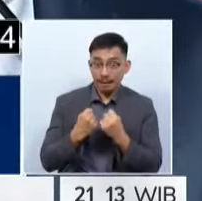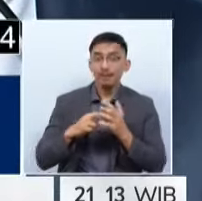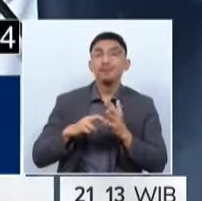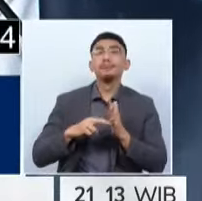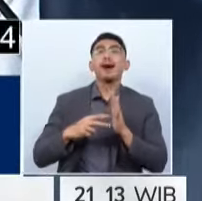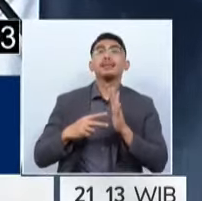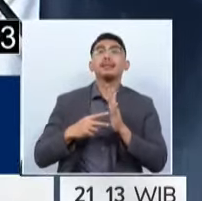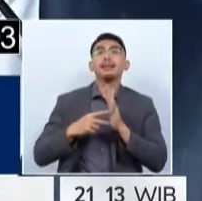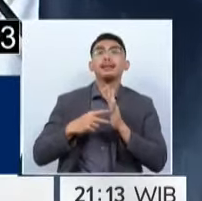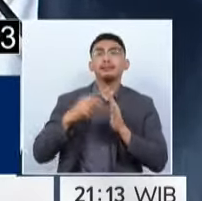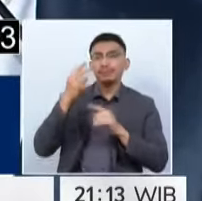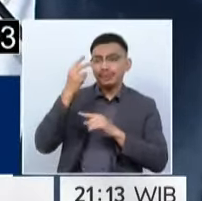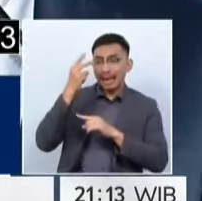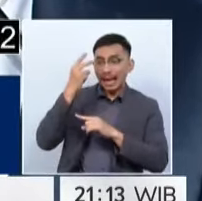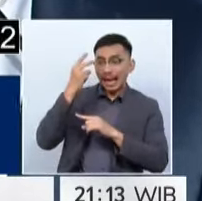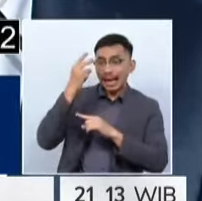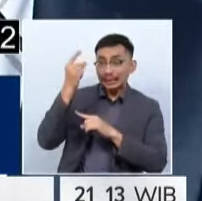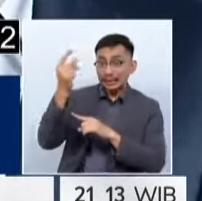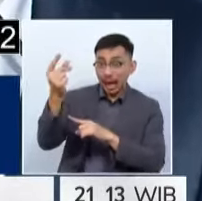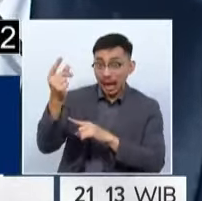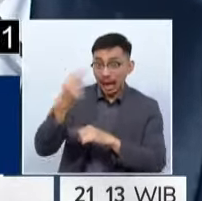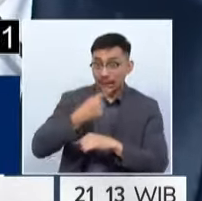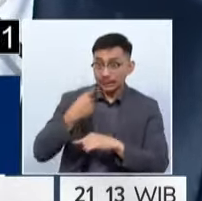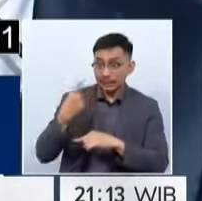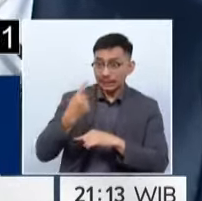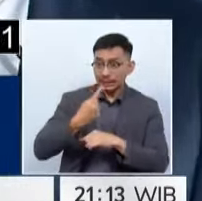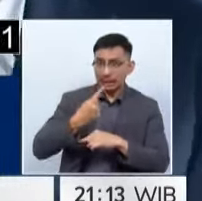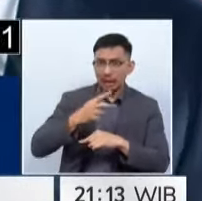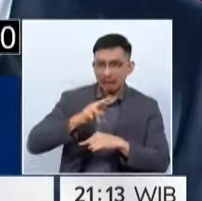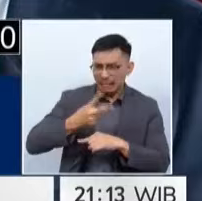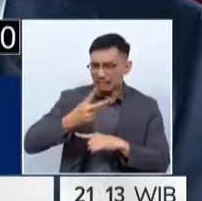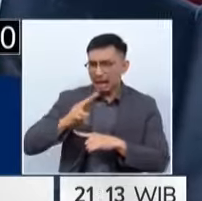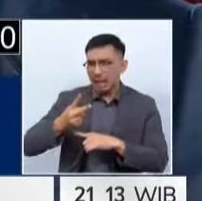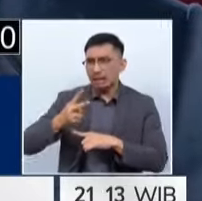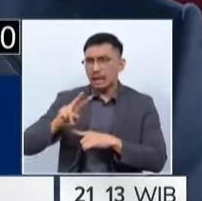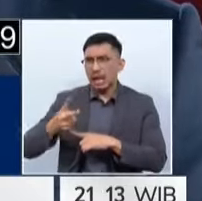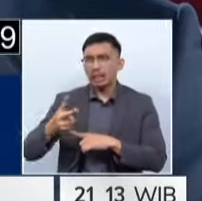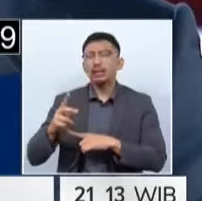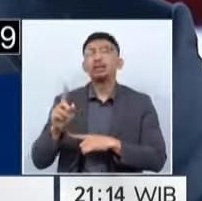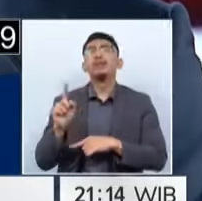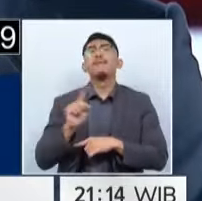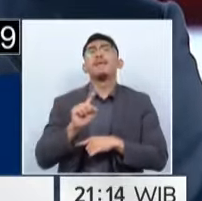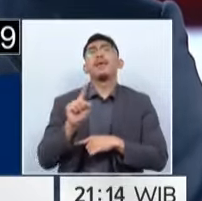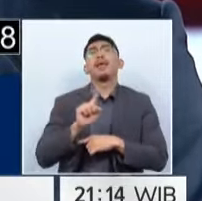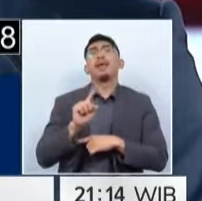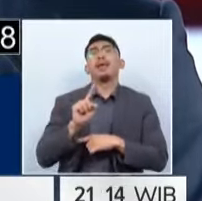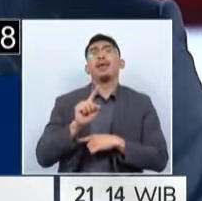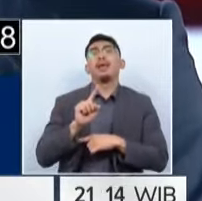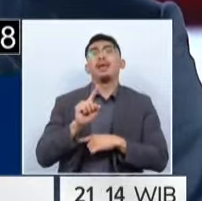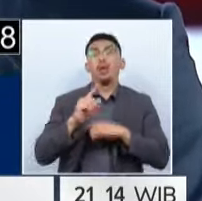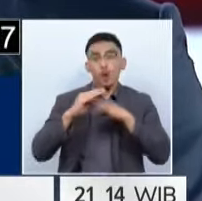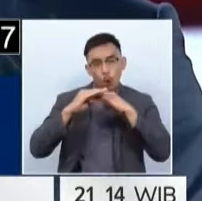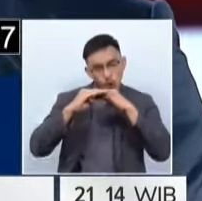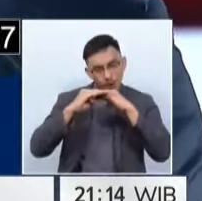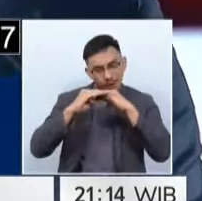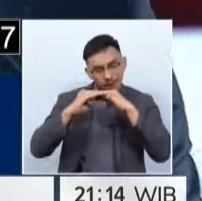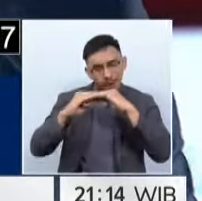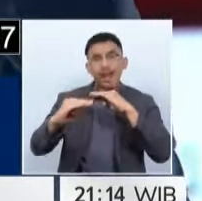tidak boleh gontta ganti kita mesti ajak mesti konsisten